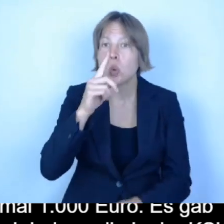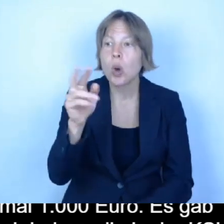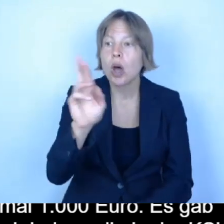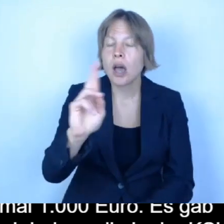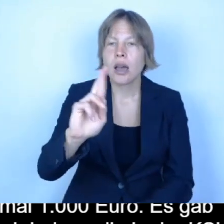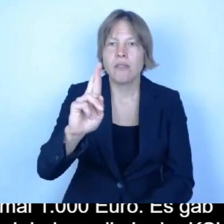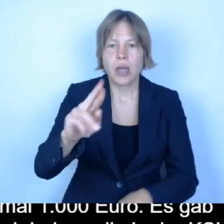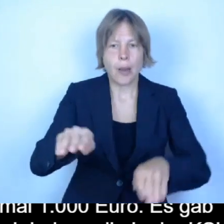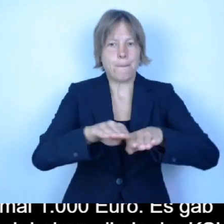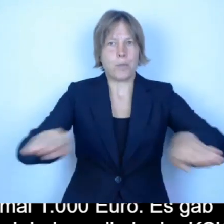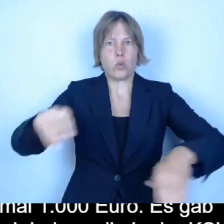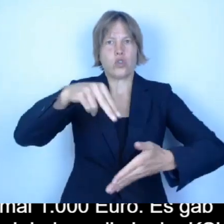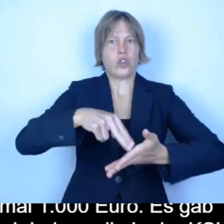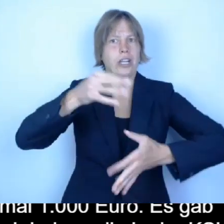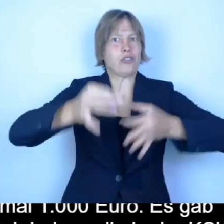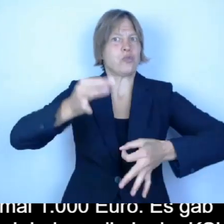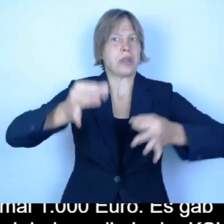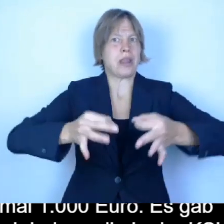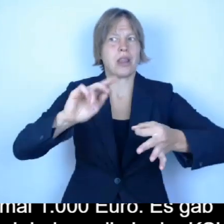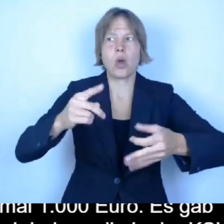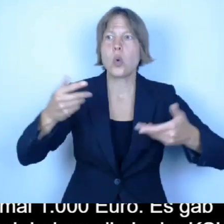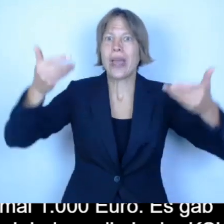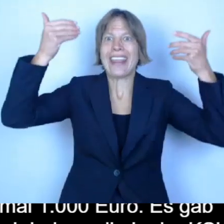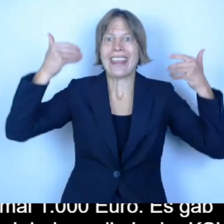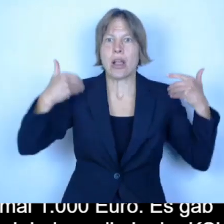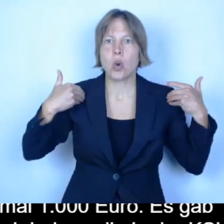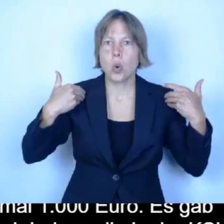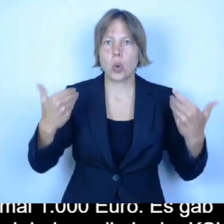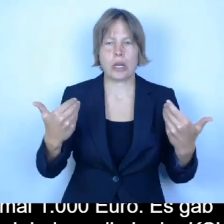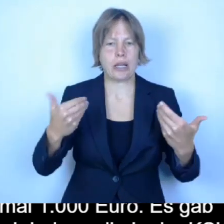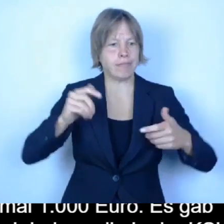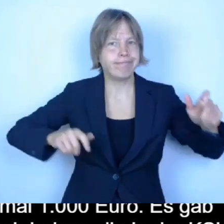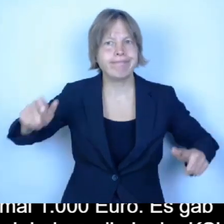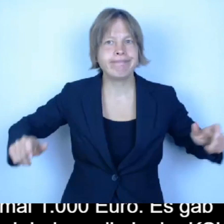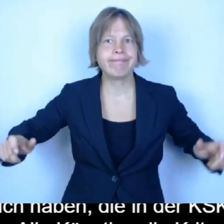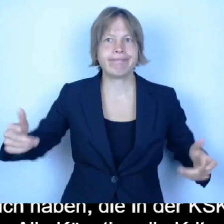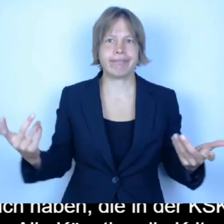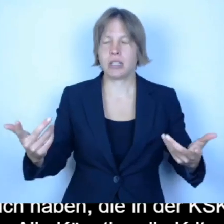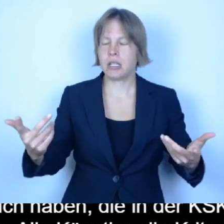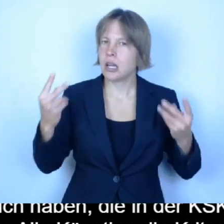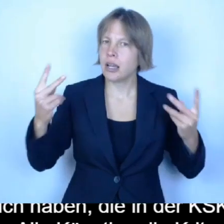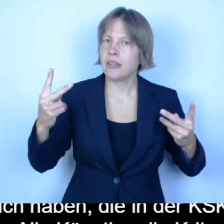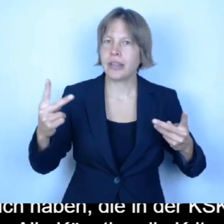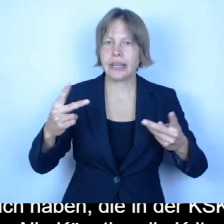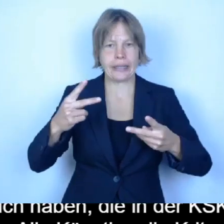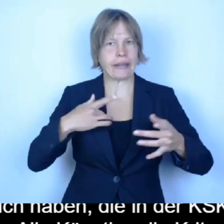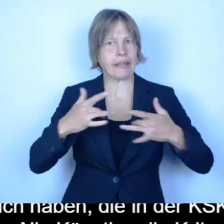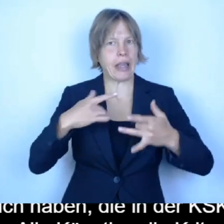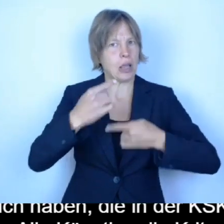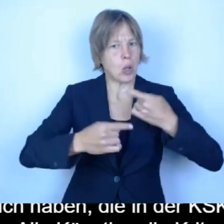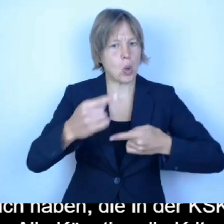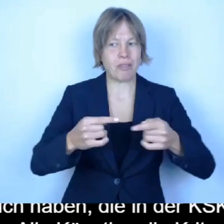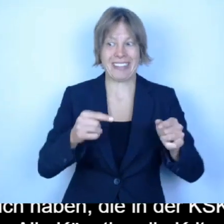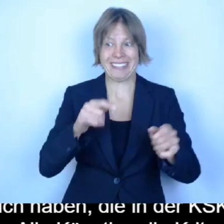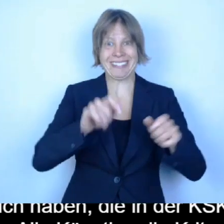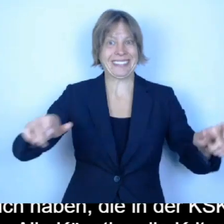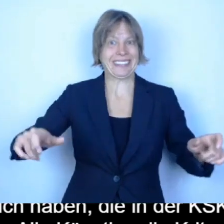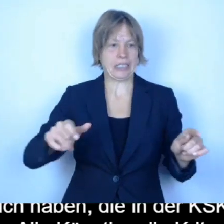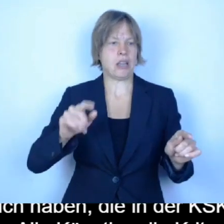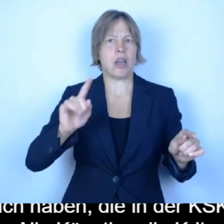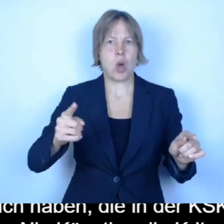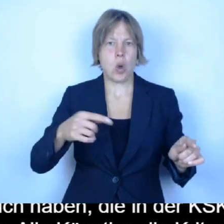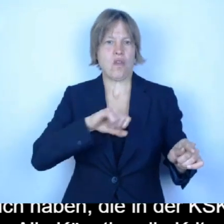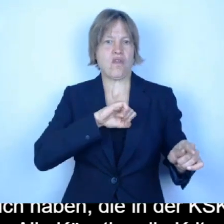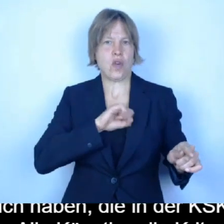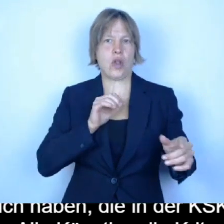und die für ein Ensemble von entscheidender Bedeutung sind, auch die sollen davon profitieren. Wir machen einen Ausfall, ähnlich